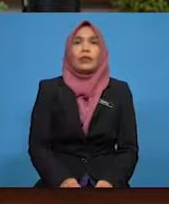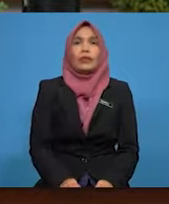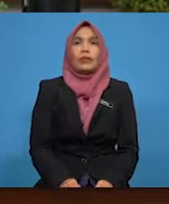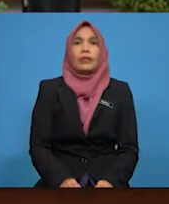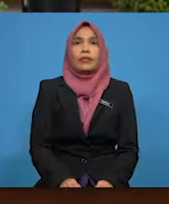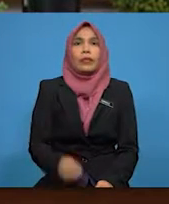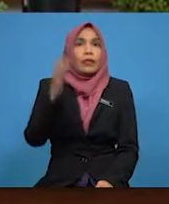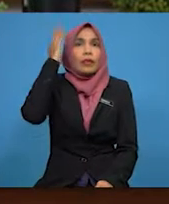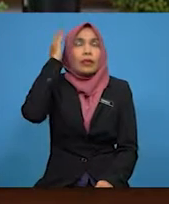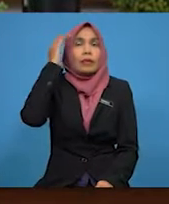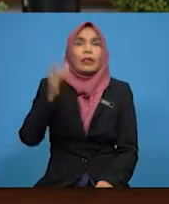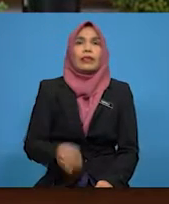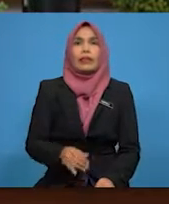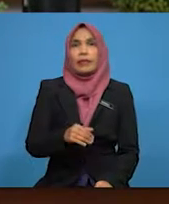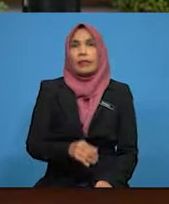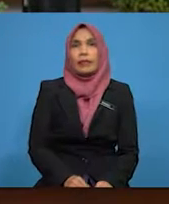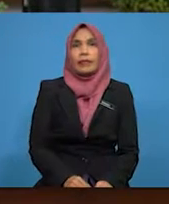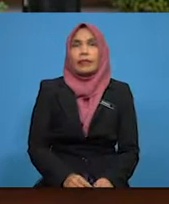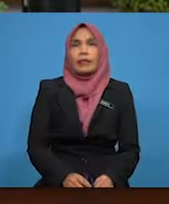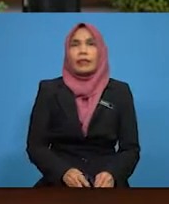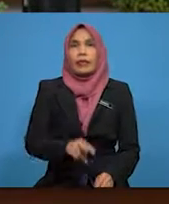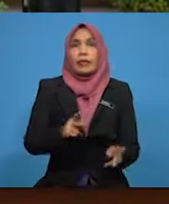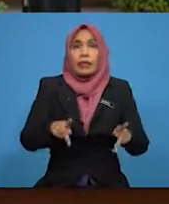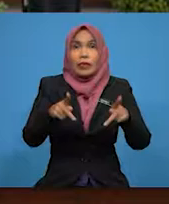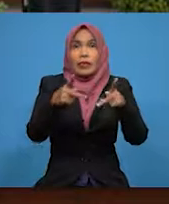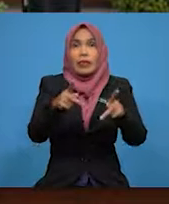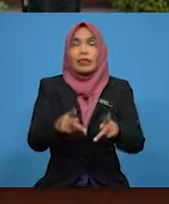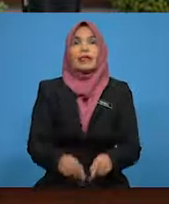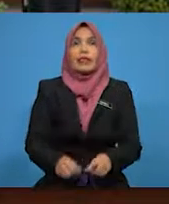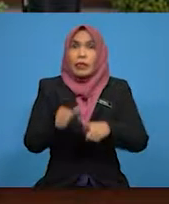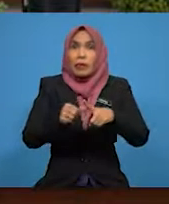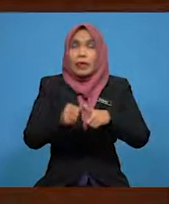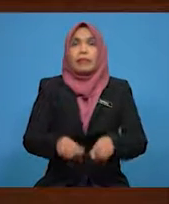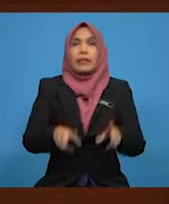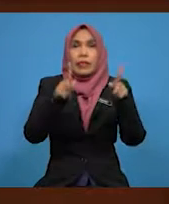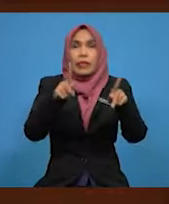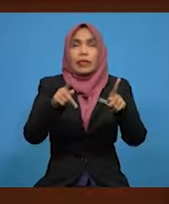memantapkan pengetahuan dan kaedah menangani masalah disiplin pekerja.